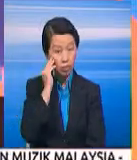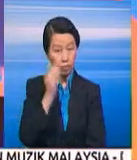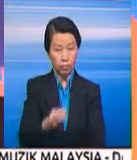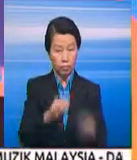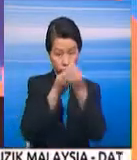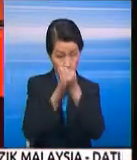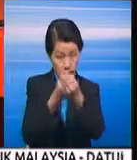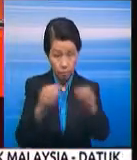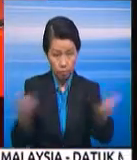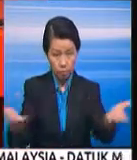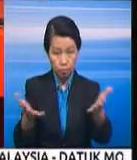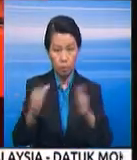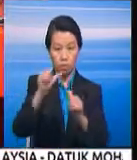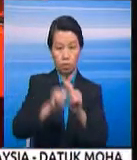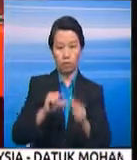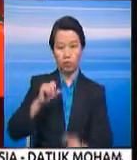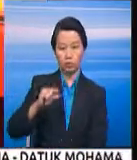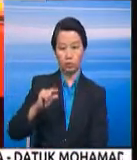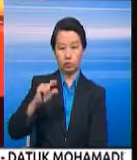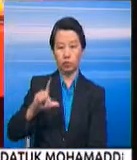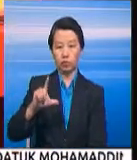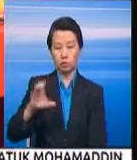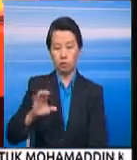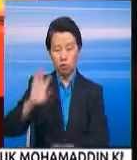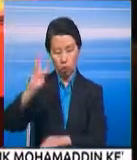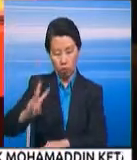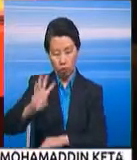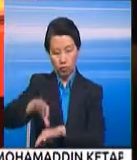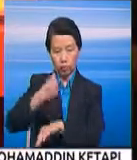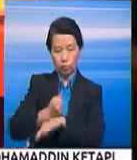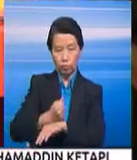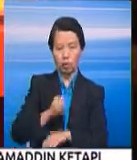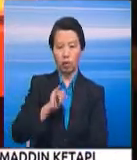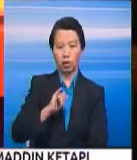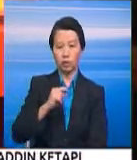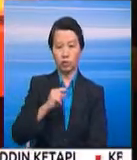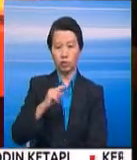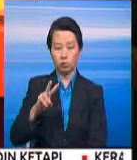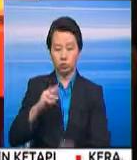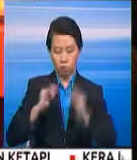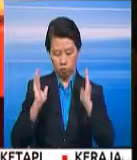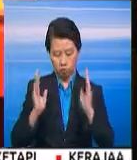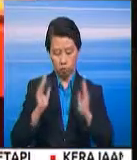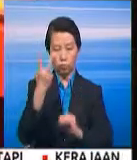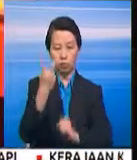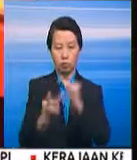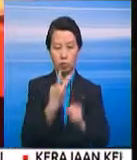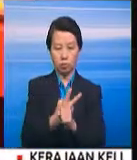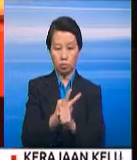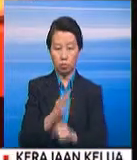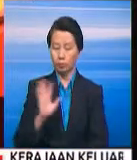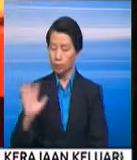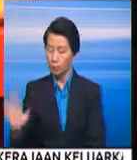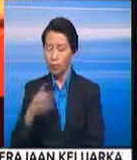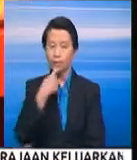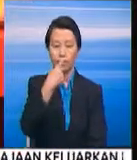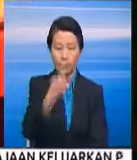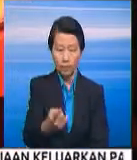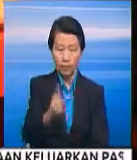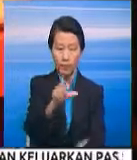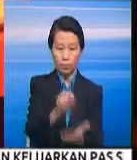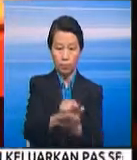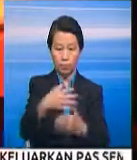mengumumkan bahawa setiap GLC wajib menubuhkan IGU dalam tempoh 2 tahun. Beliau bercakap dalam sidang media